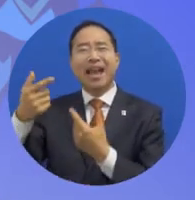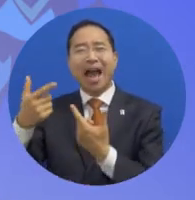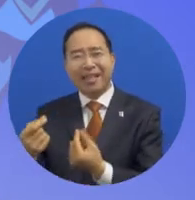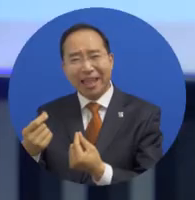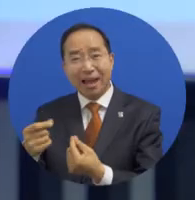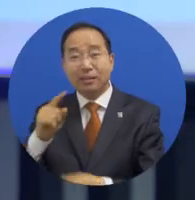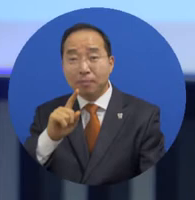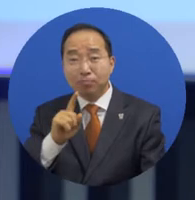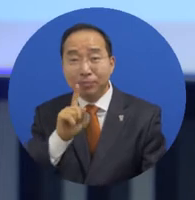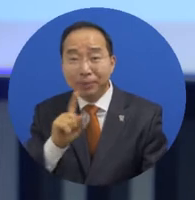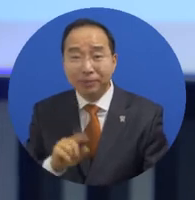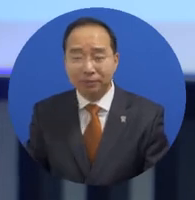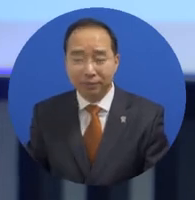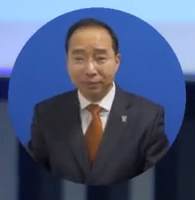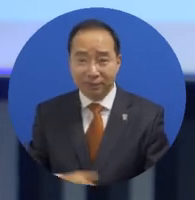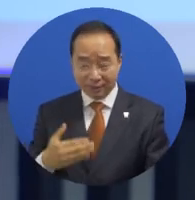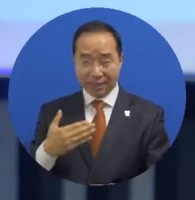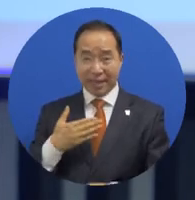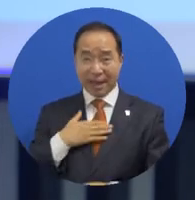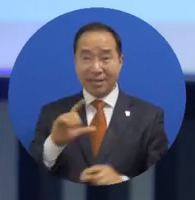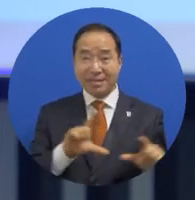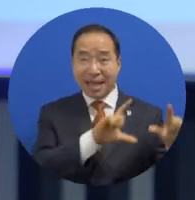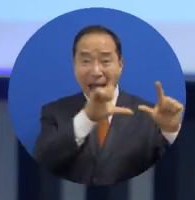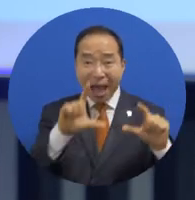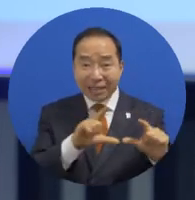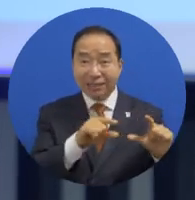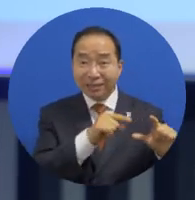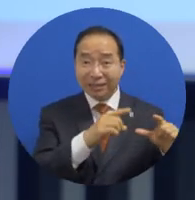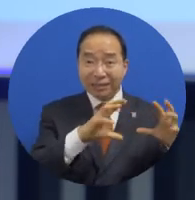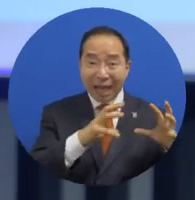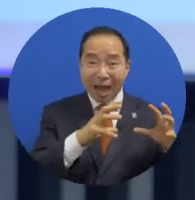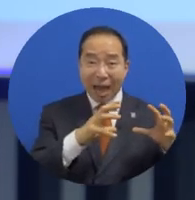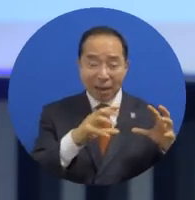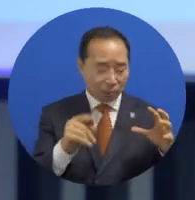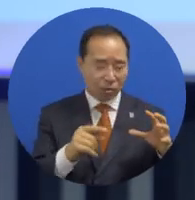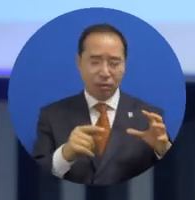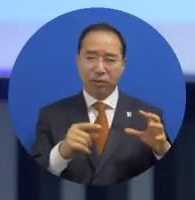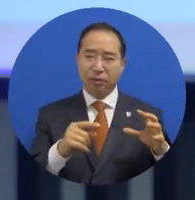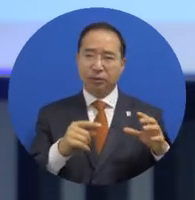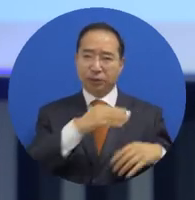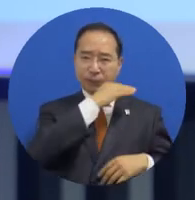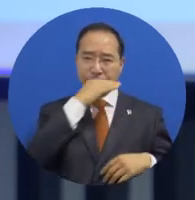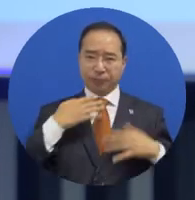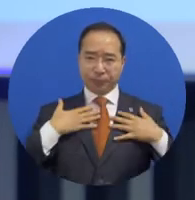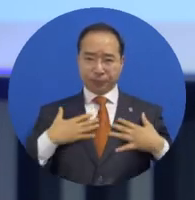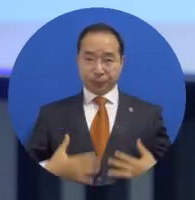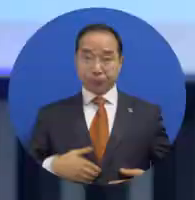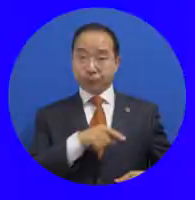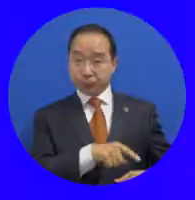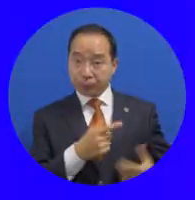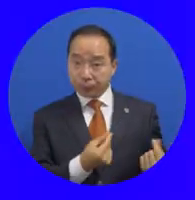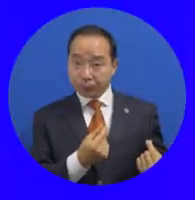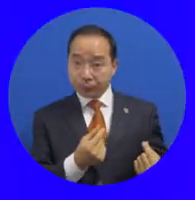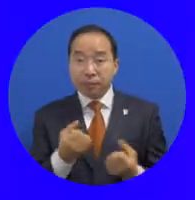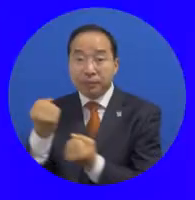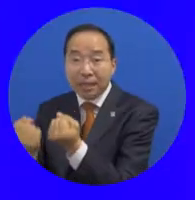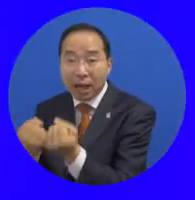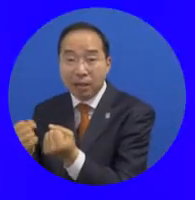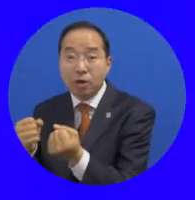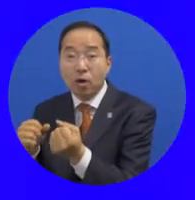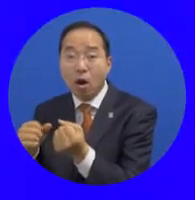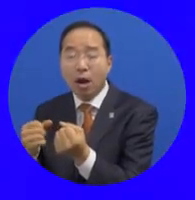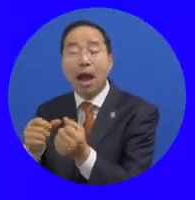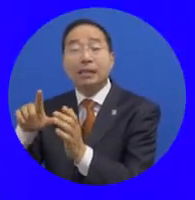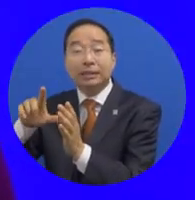얘기냐면요. 제가 사는 현실은 이렇게 점잖은 편집자라면 제가 자전거를